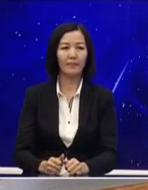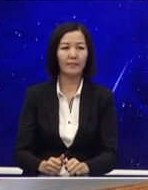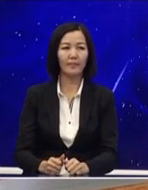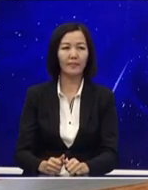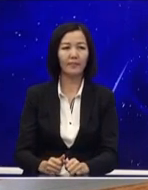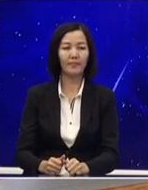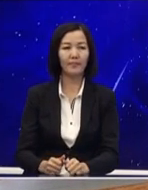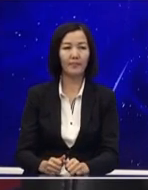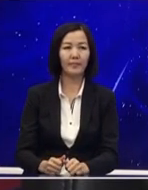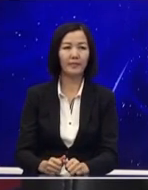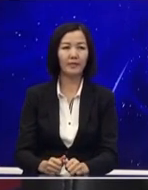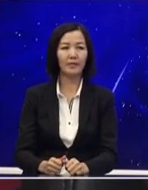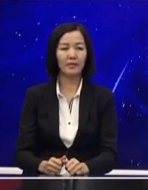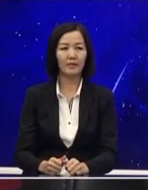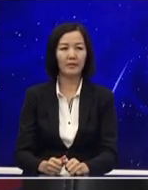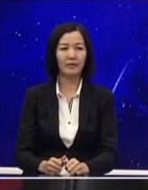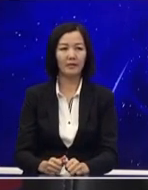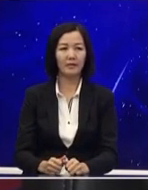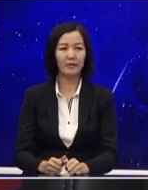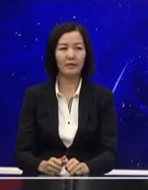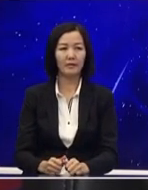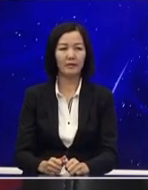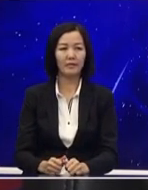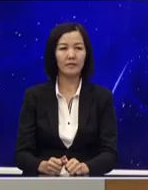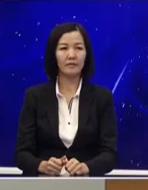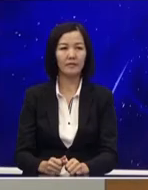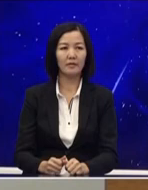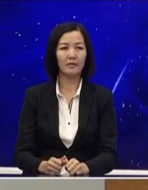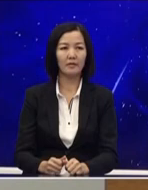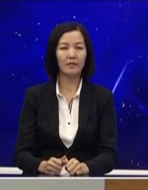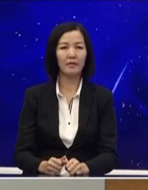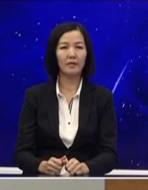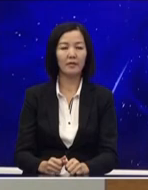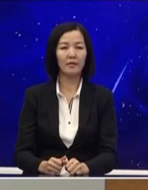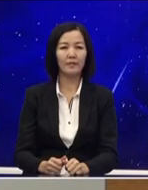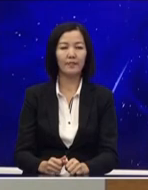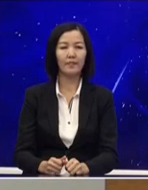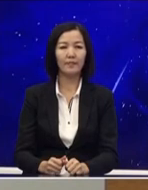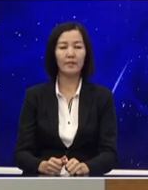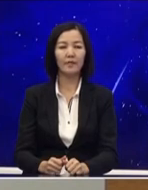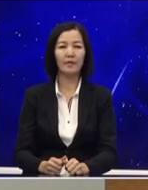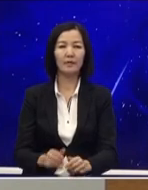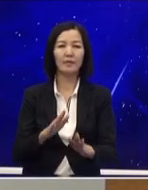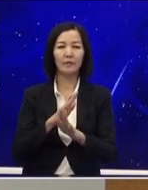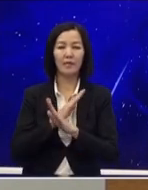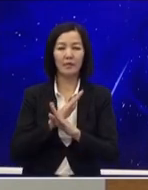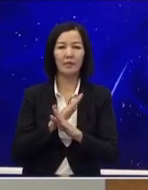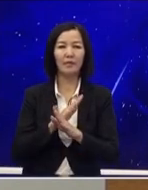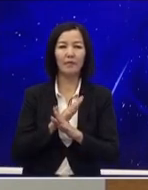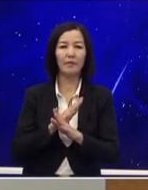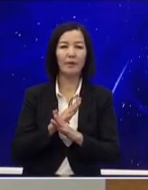составила 49,5, говорил, об условленном несвоевременном внесении. Коэффициент неонатальной смертности по области